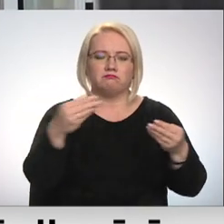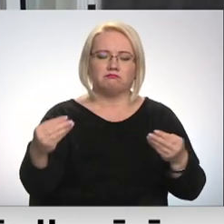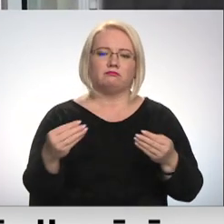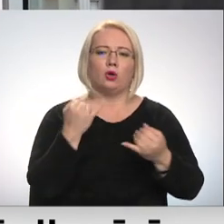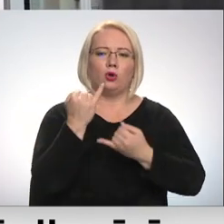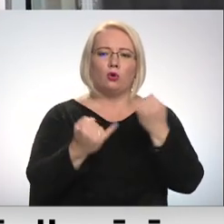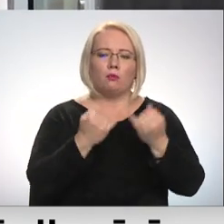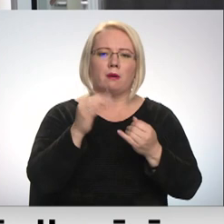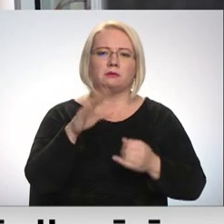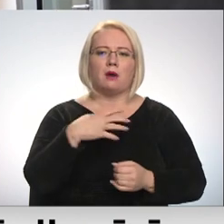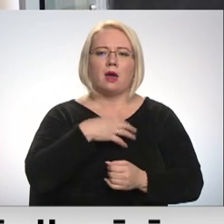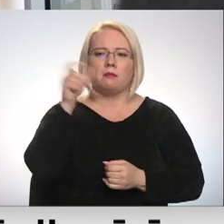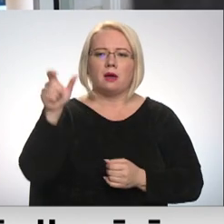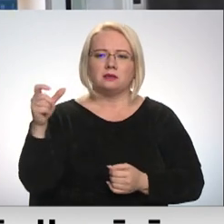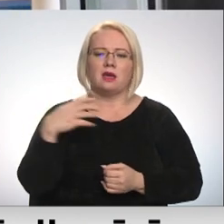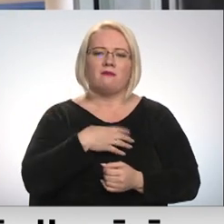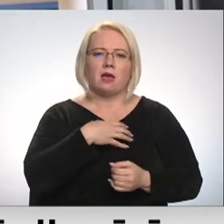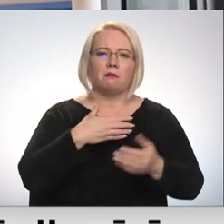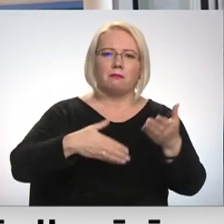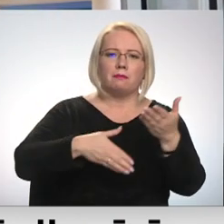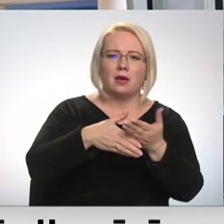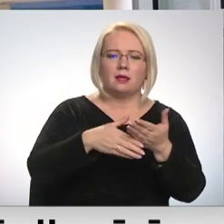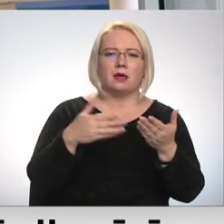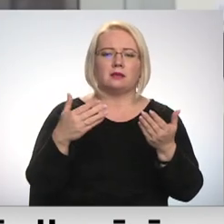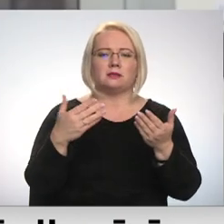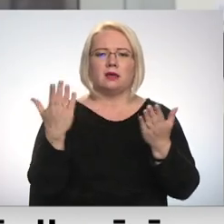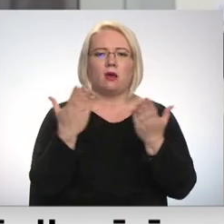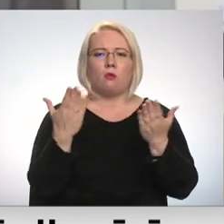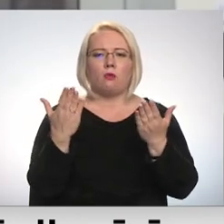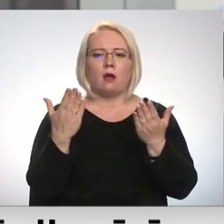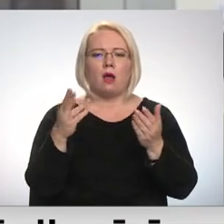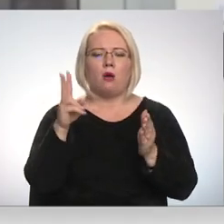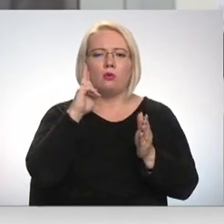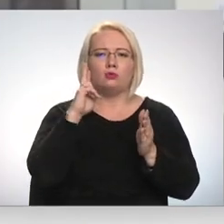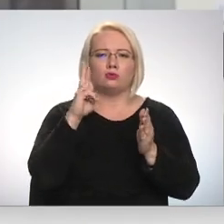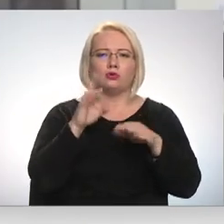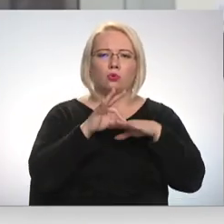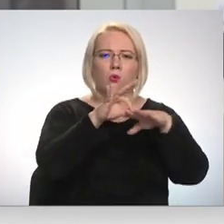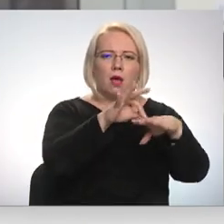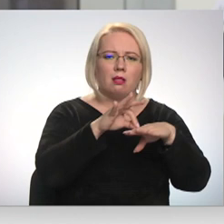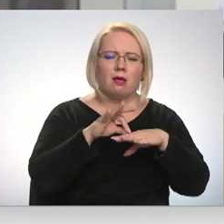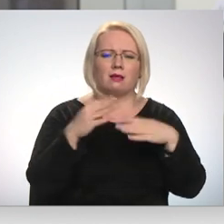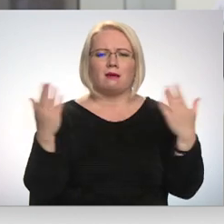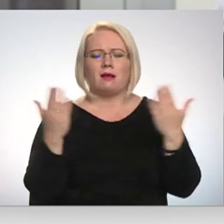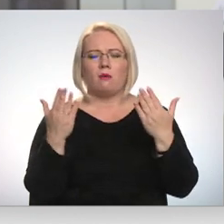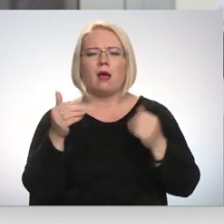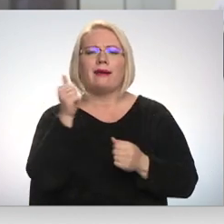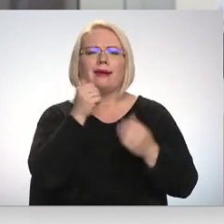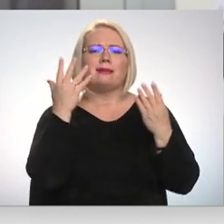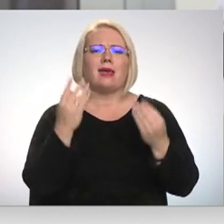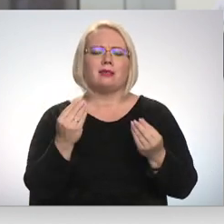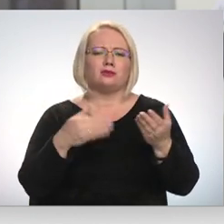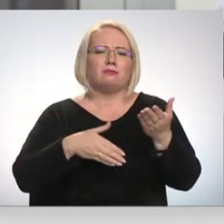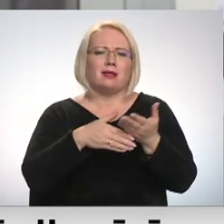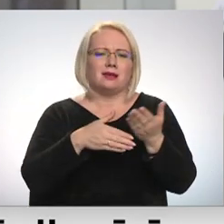ja tur vajag piepalīdzēt viņu, tur, teiksim, pozicionēt vai, teiksim, uz tualeti vai nu, tādas ikdienišķas lietas,